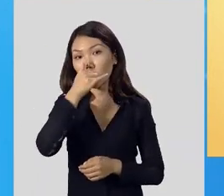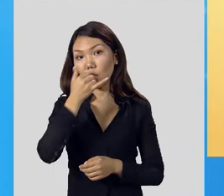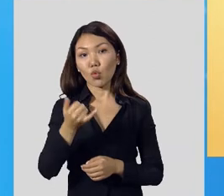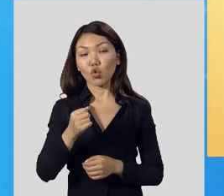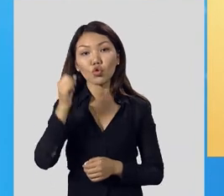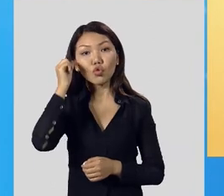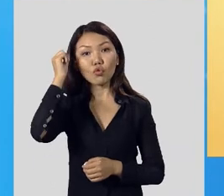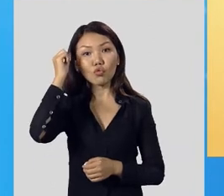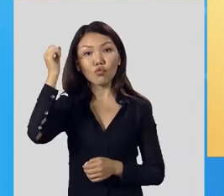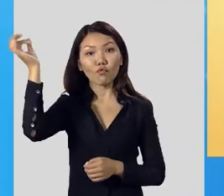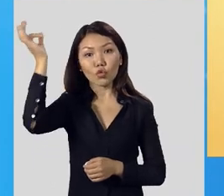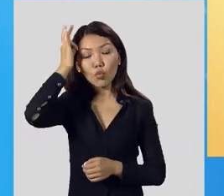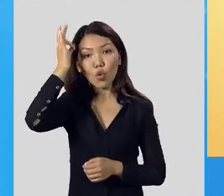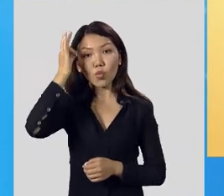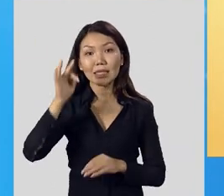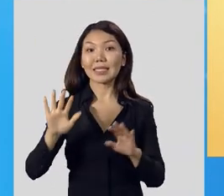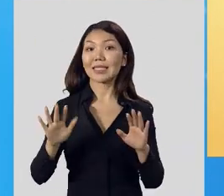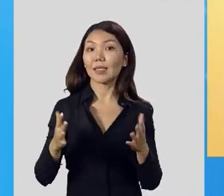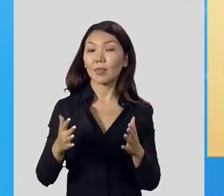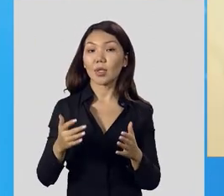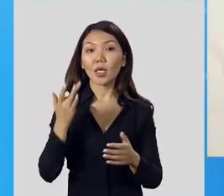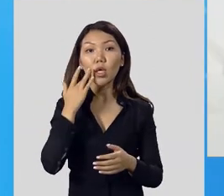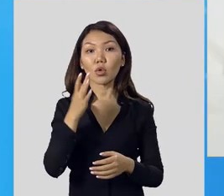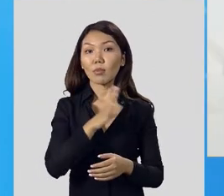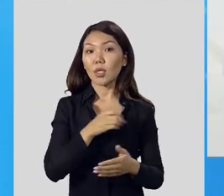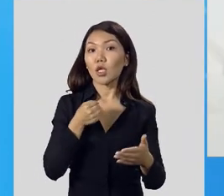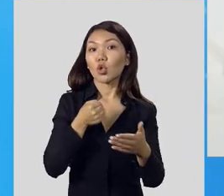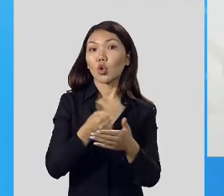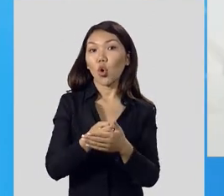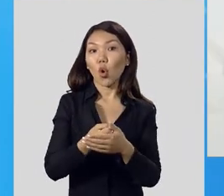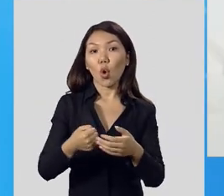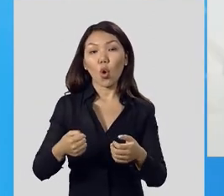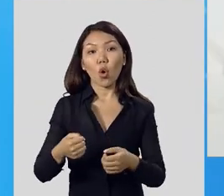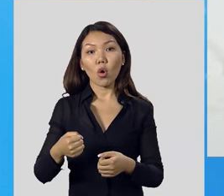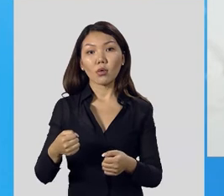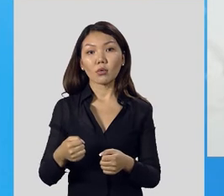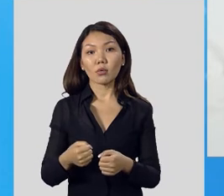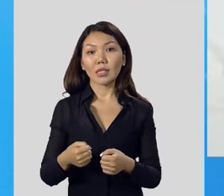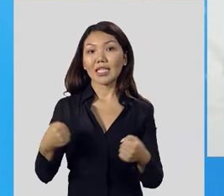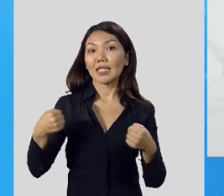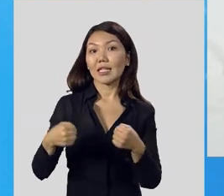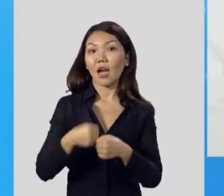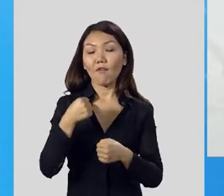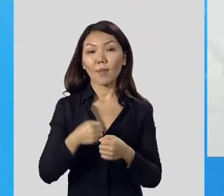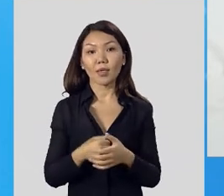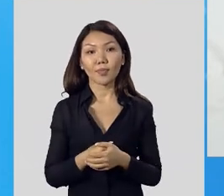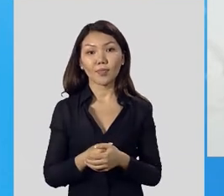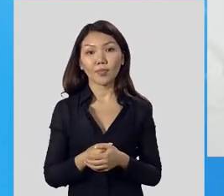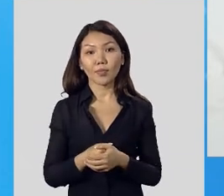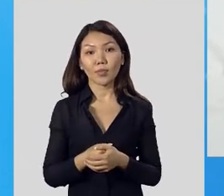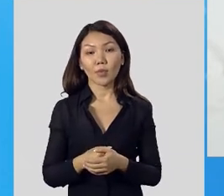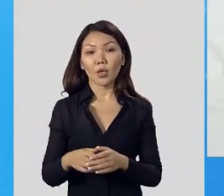события, предшествующие травме. Легкое сотрясение головного мозга может